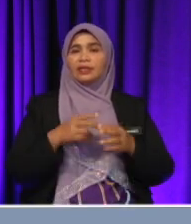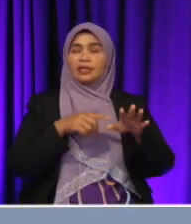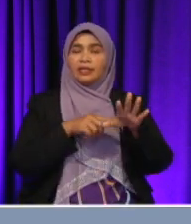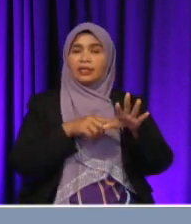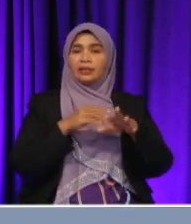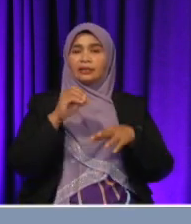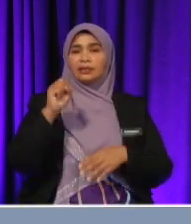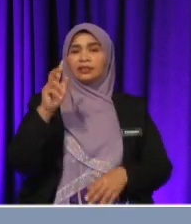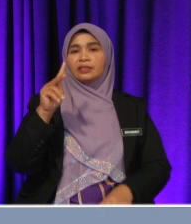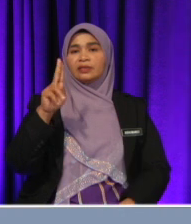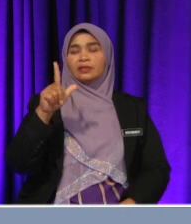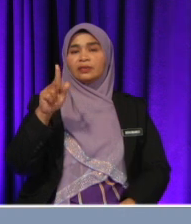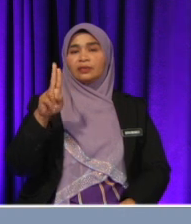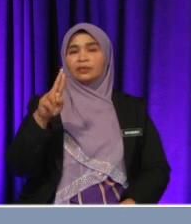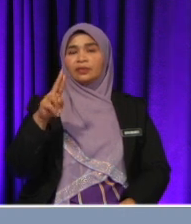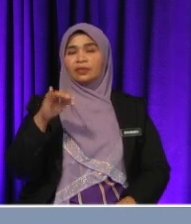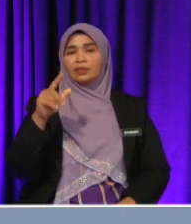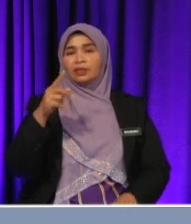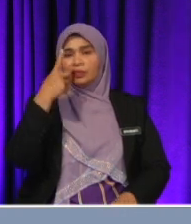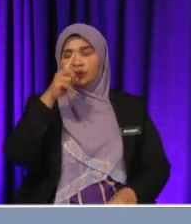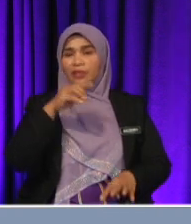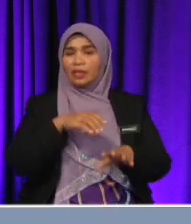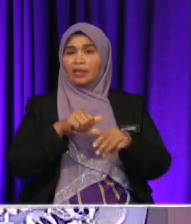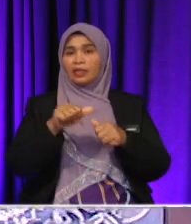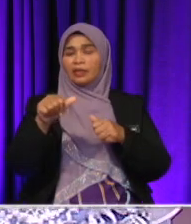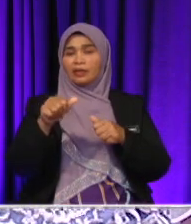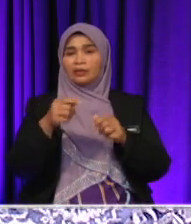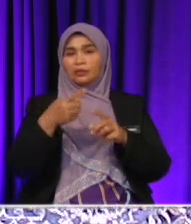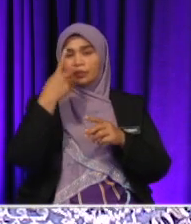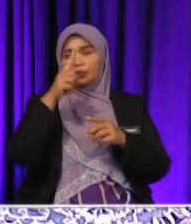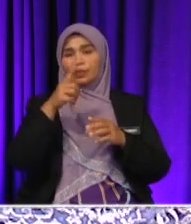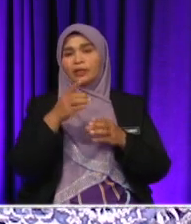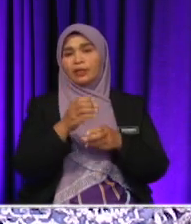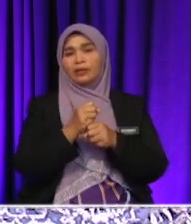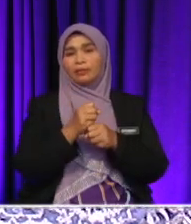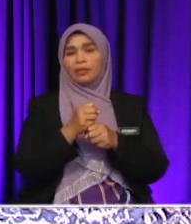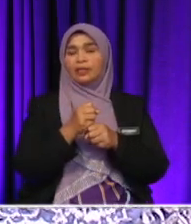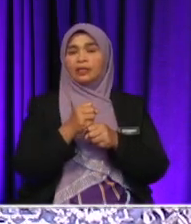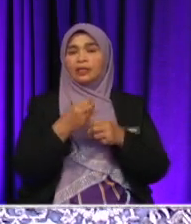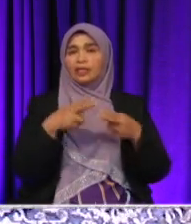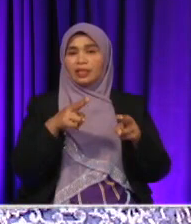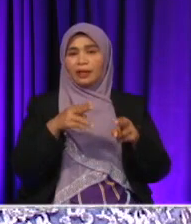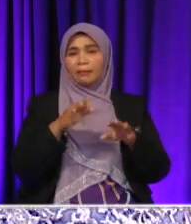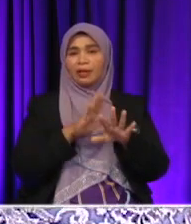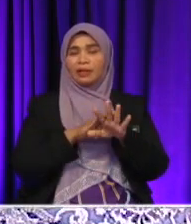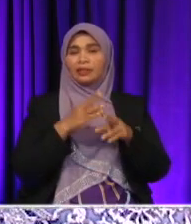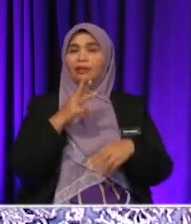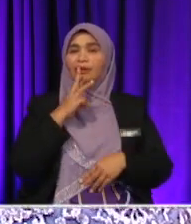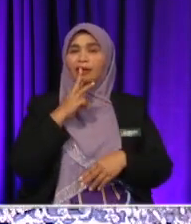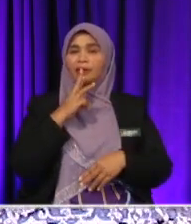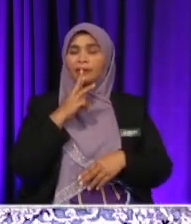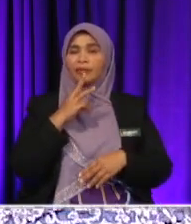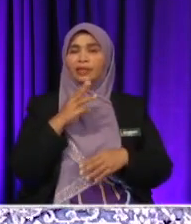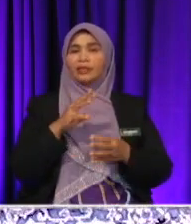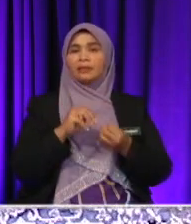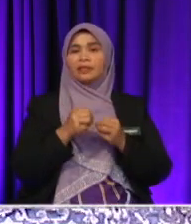sebenarnya Ivan adalah untuk mengelakkan Dia kehilangan banyak air melalui proses transpirasi tadikan masaklah